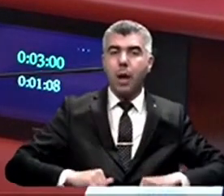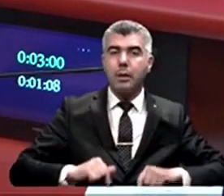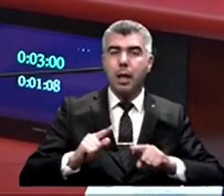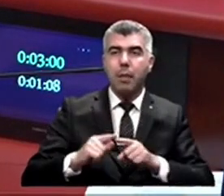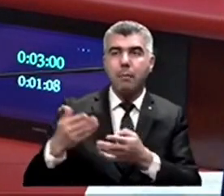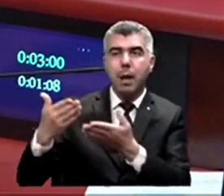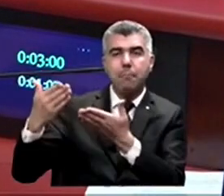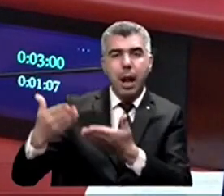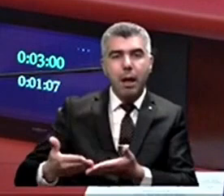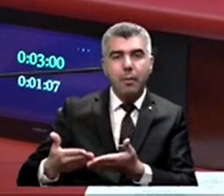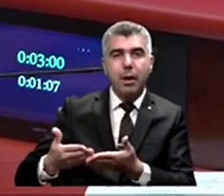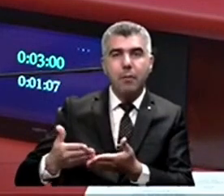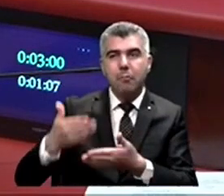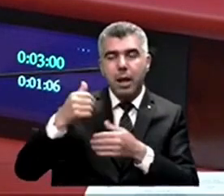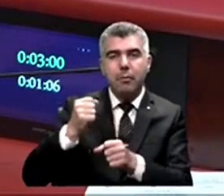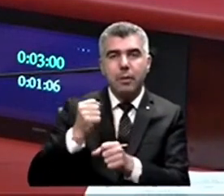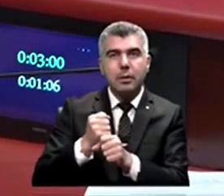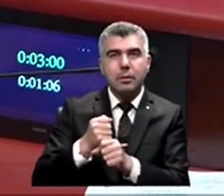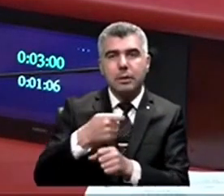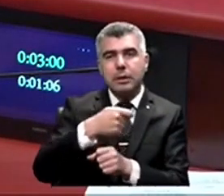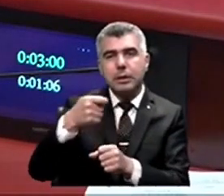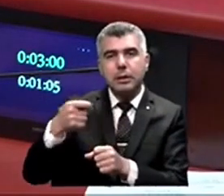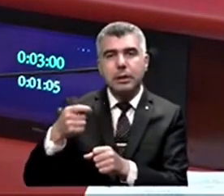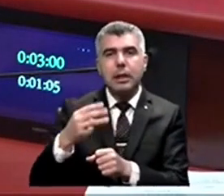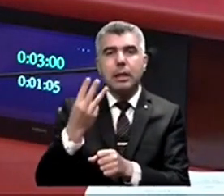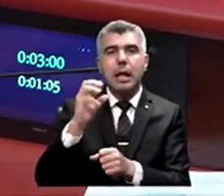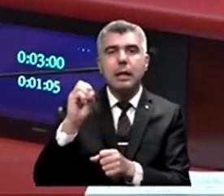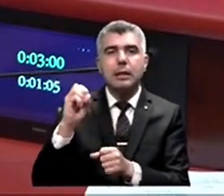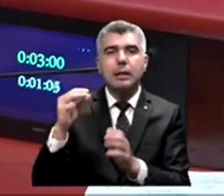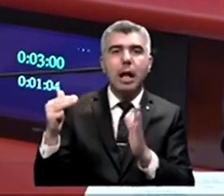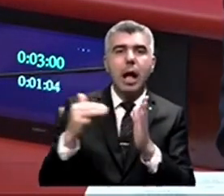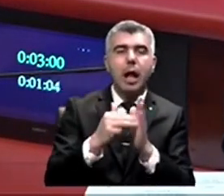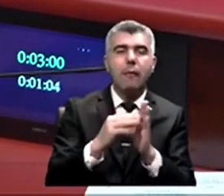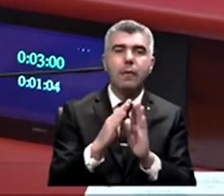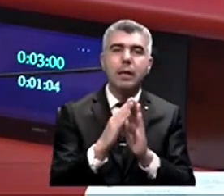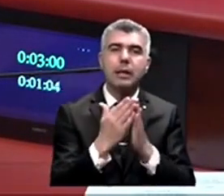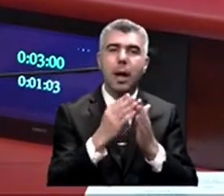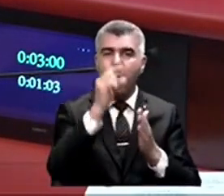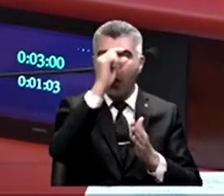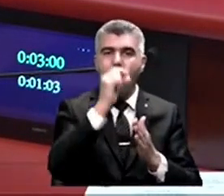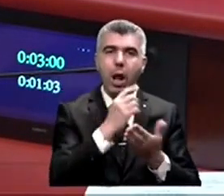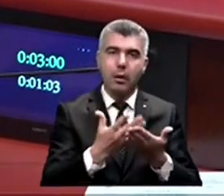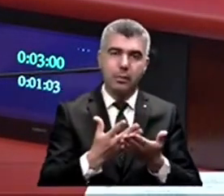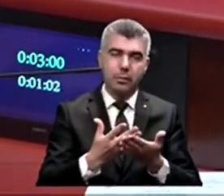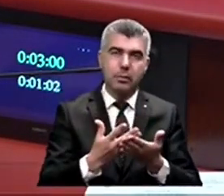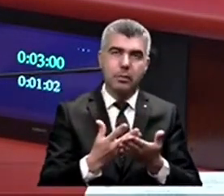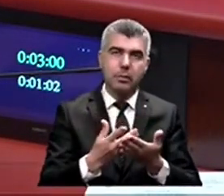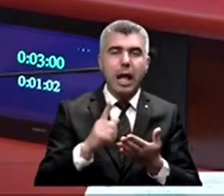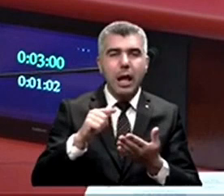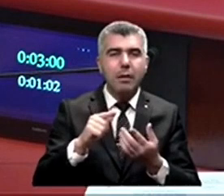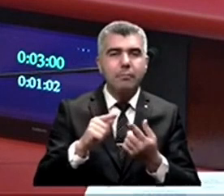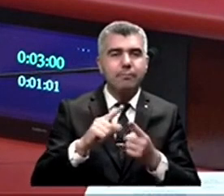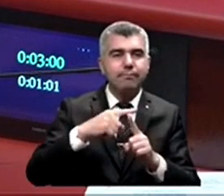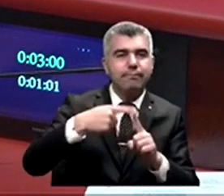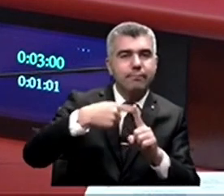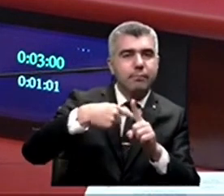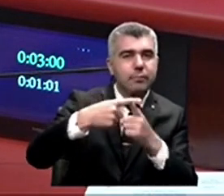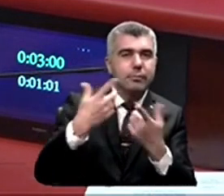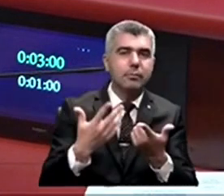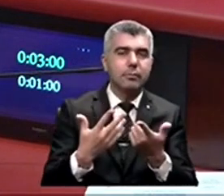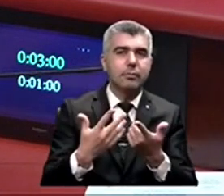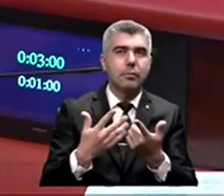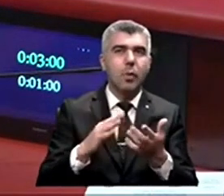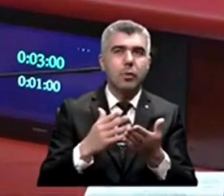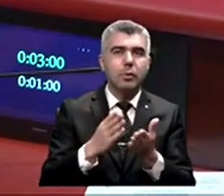تم خلالها توزيع حوالي 30,000 مصحف. هذه كلها بالنسبة للمتطلبات وبالنسبة